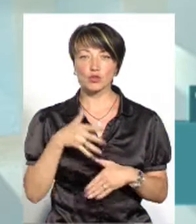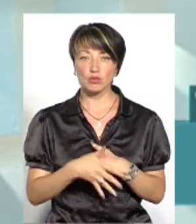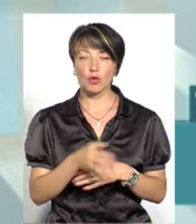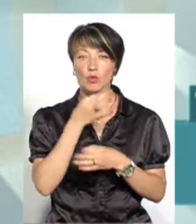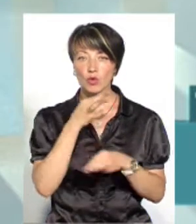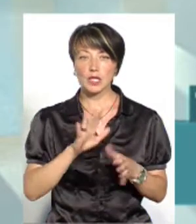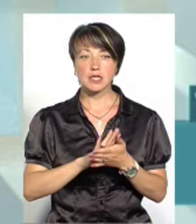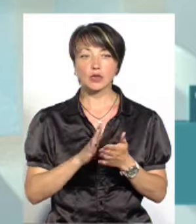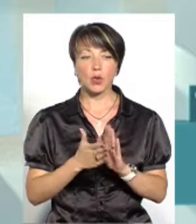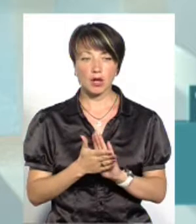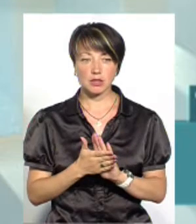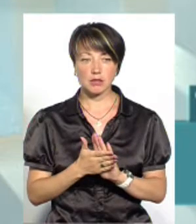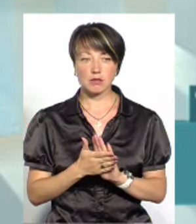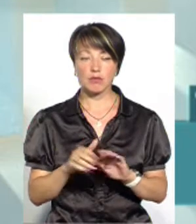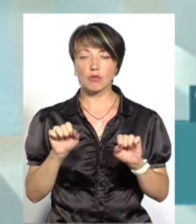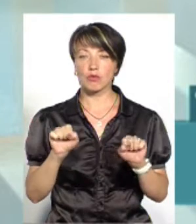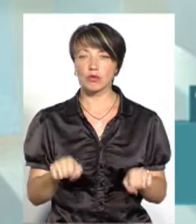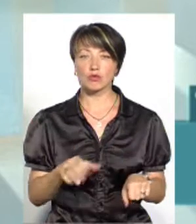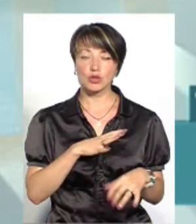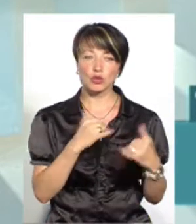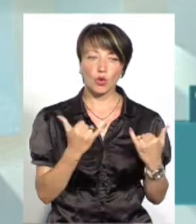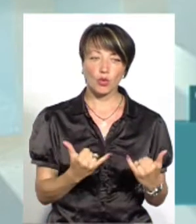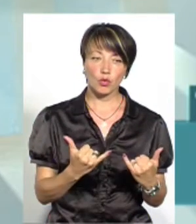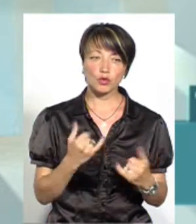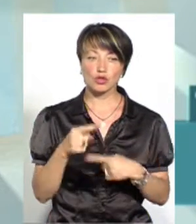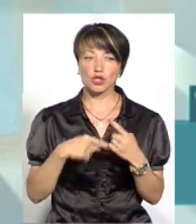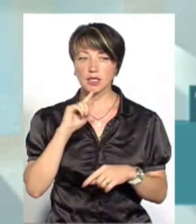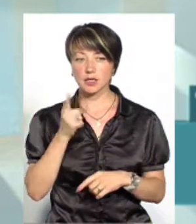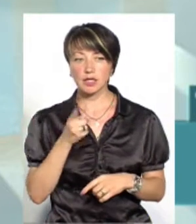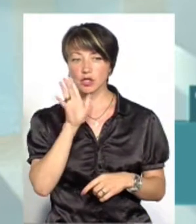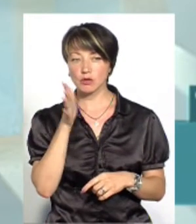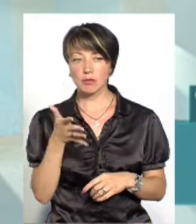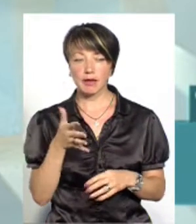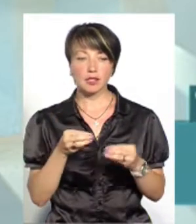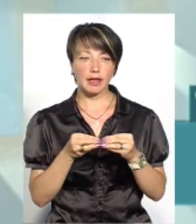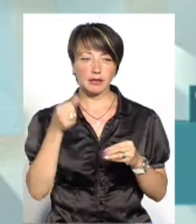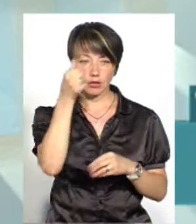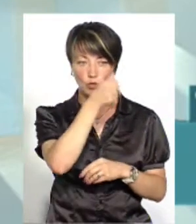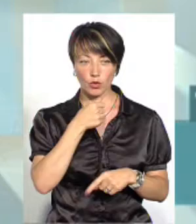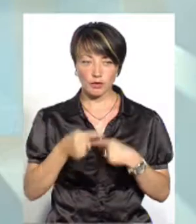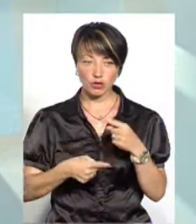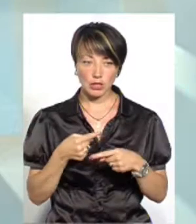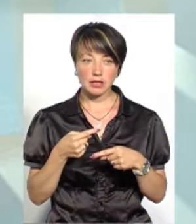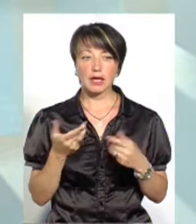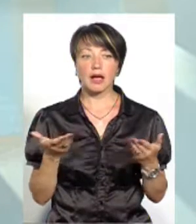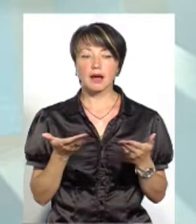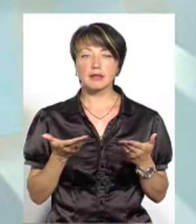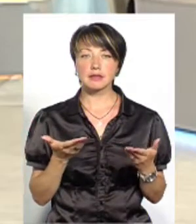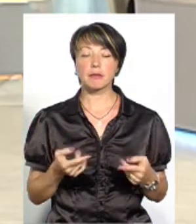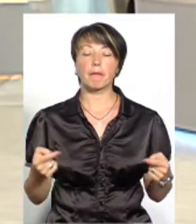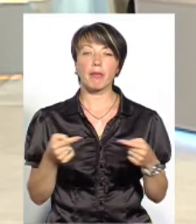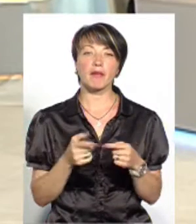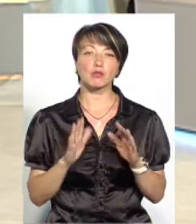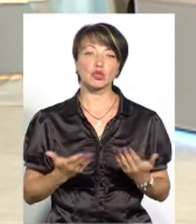в будь-якій ситуації, вона може бути сьогодні, може бути через рік, через 5, через 10, і якийсь певний